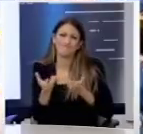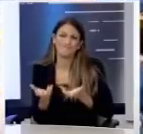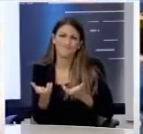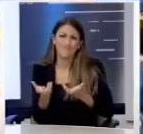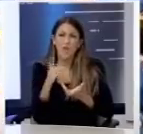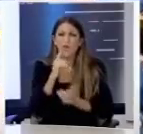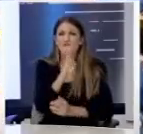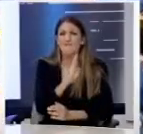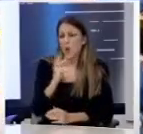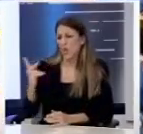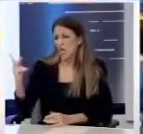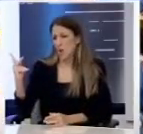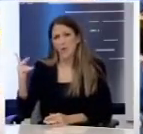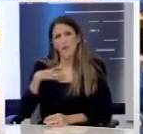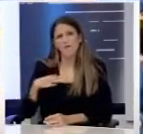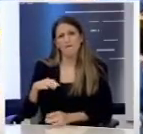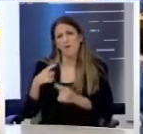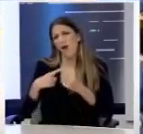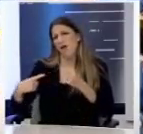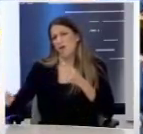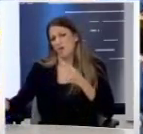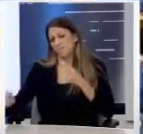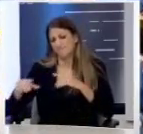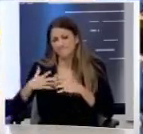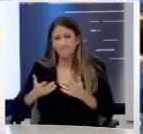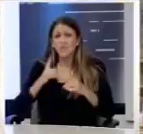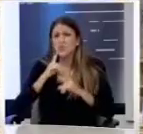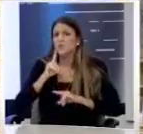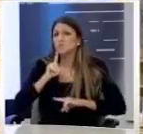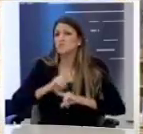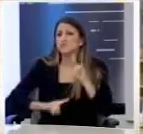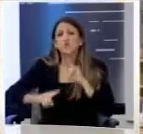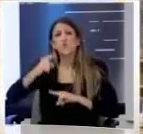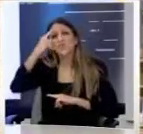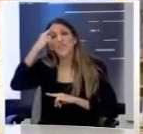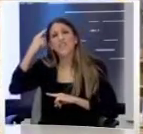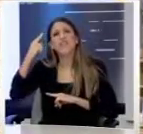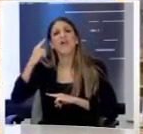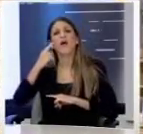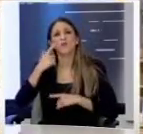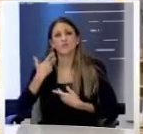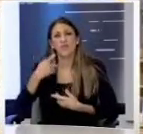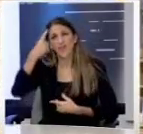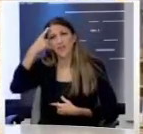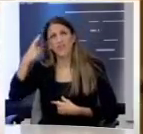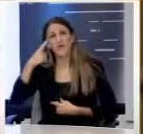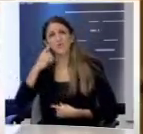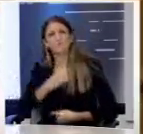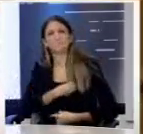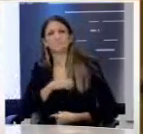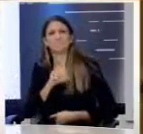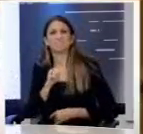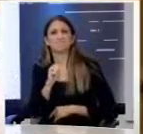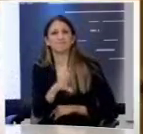είναι απόλυτα σεβαστή, ποιος θεός είναι αυτός, ο ελεήμων και φιλάνθρωπος, που μας